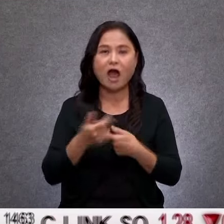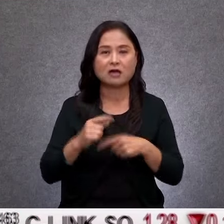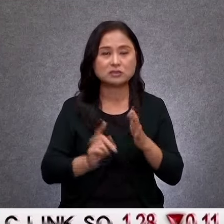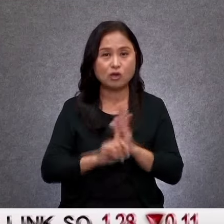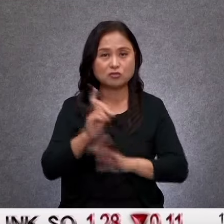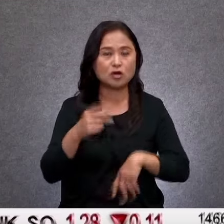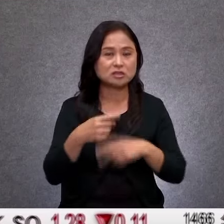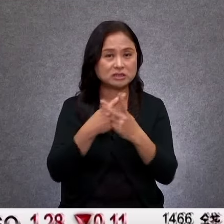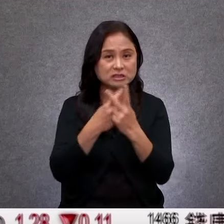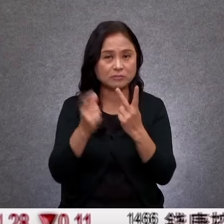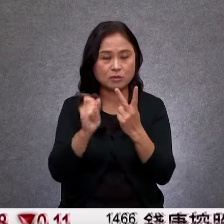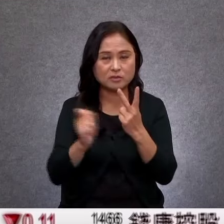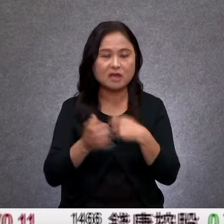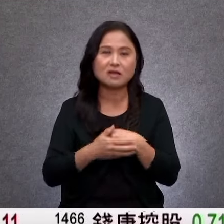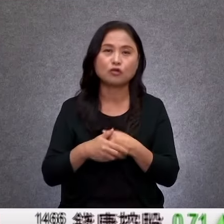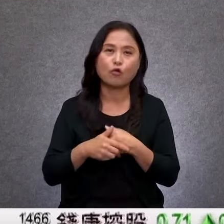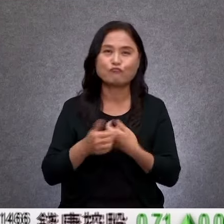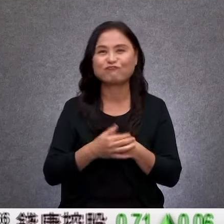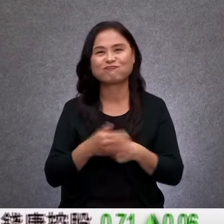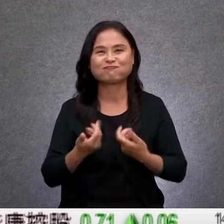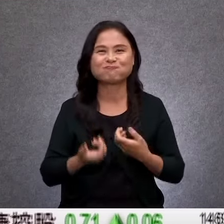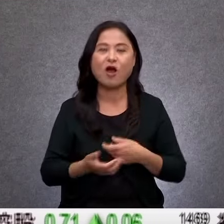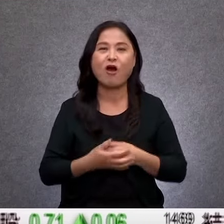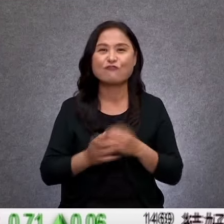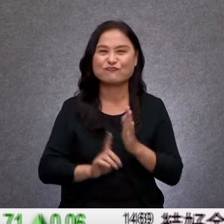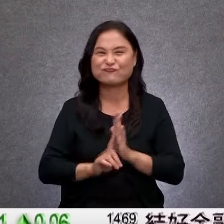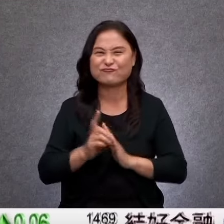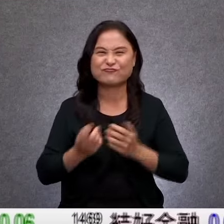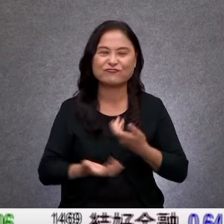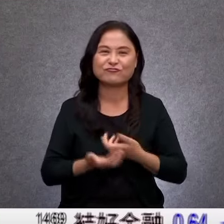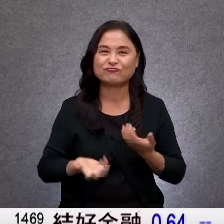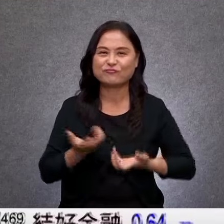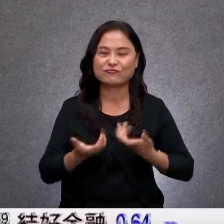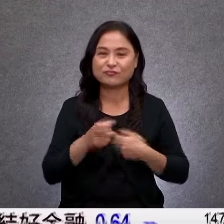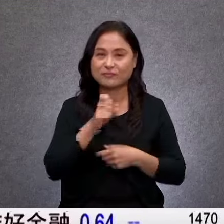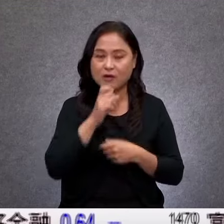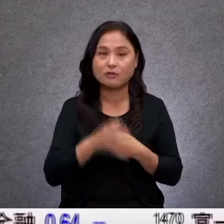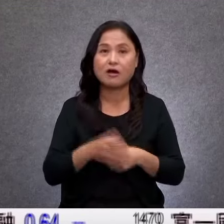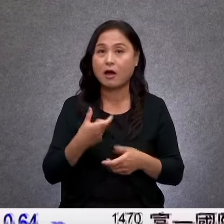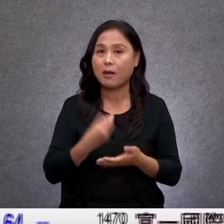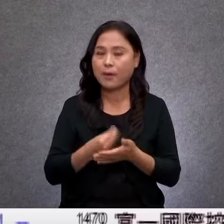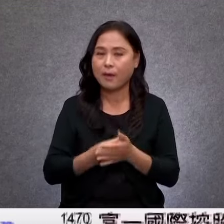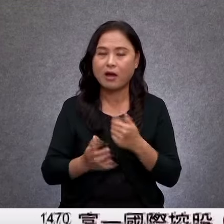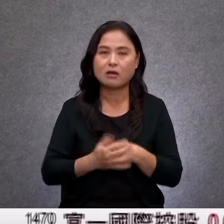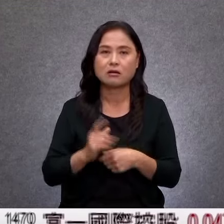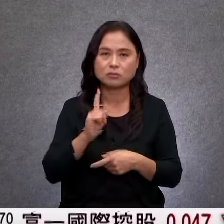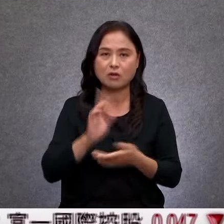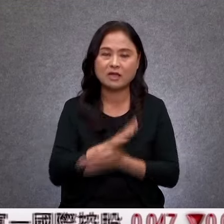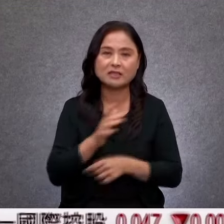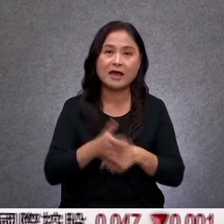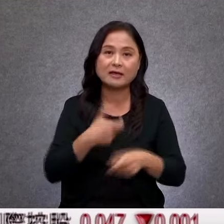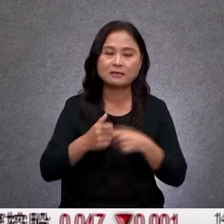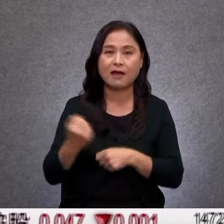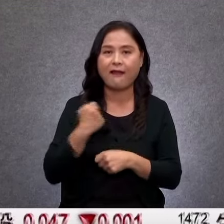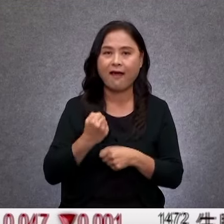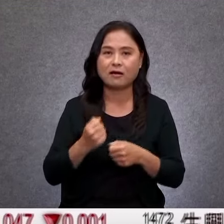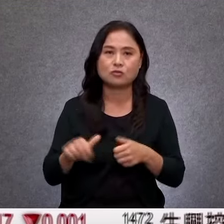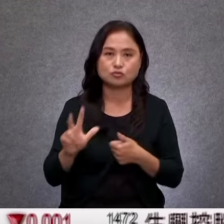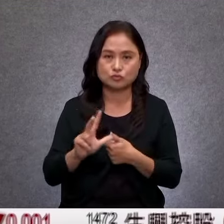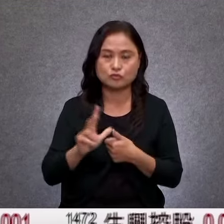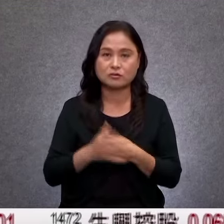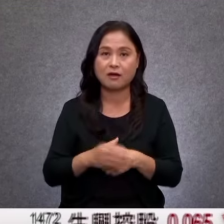出咧係上升咗21%。令到我哋市面都好暢旺，咁消費係我哋舊年經濟